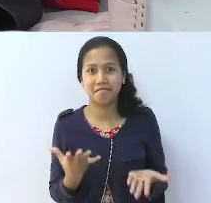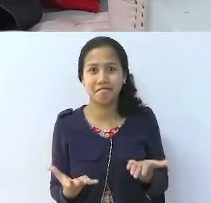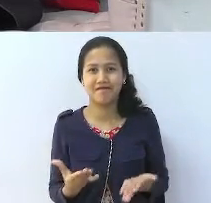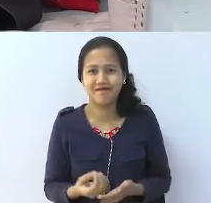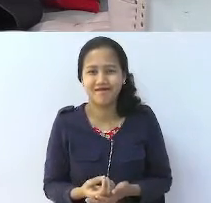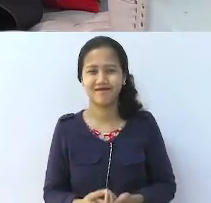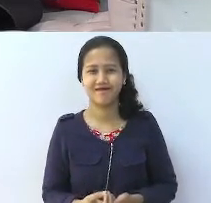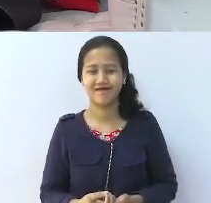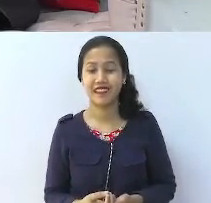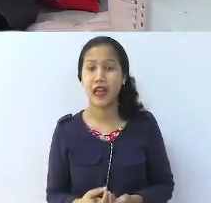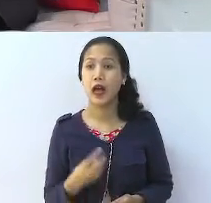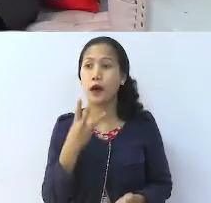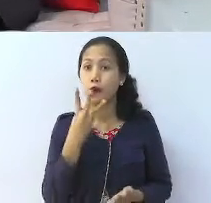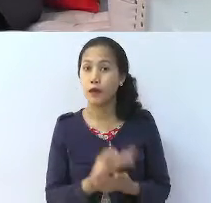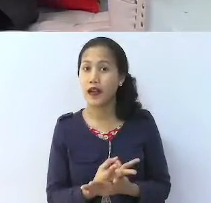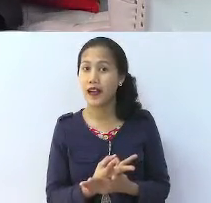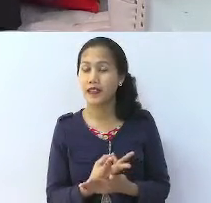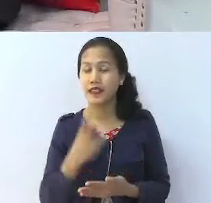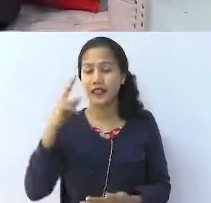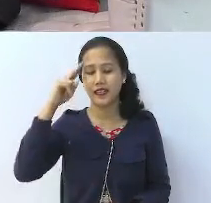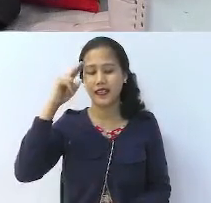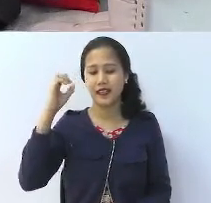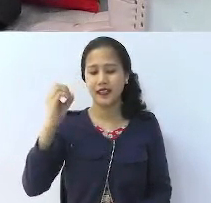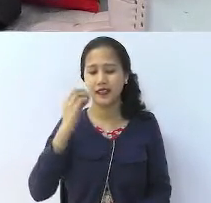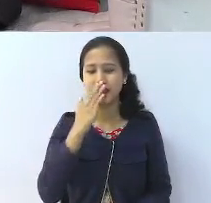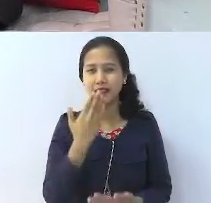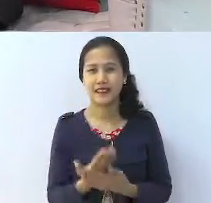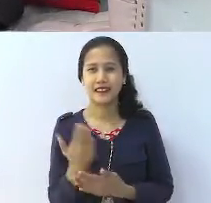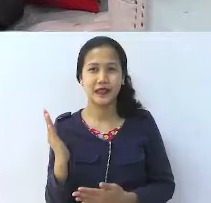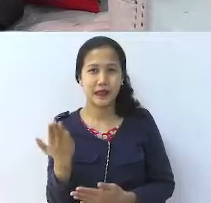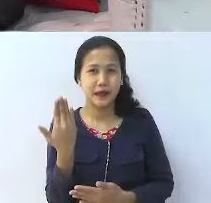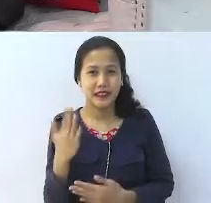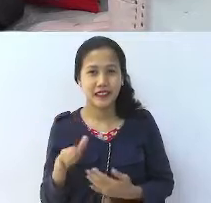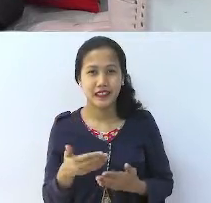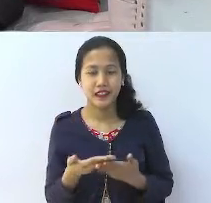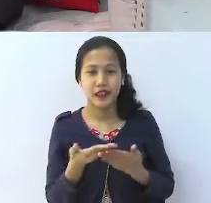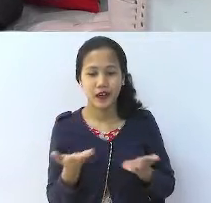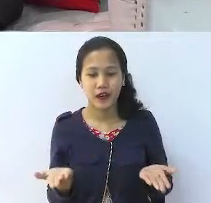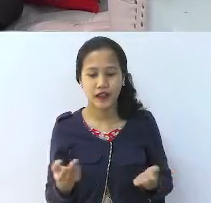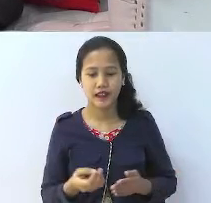Yes. Para ako nasa ibang bansa,